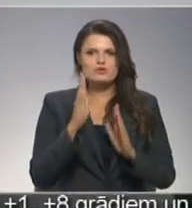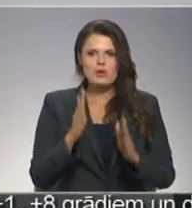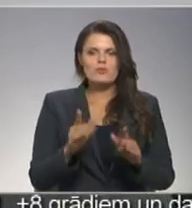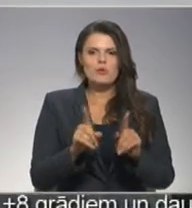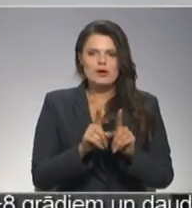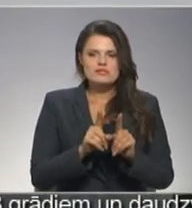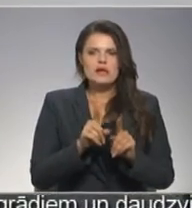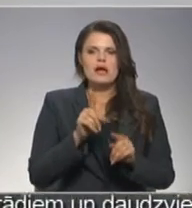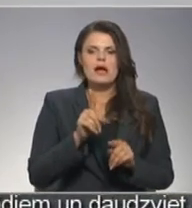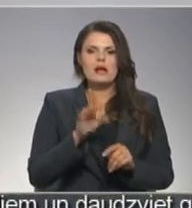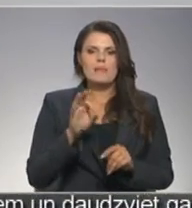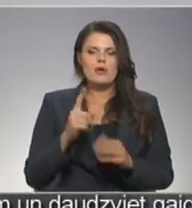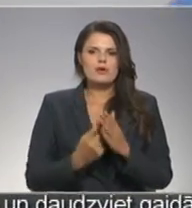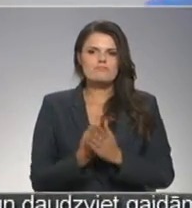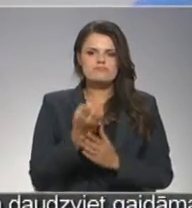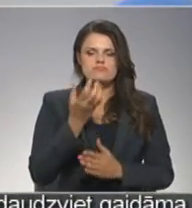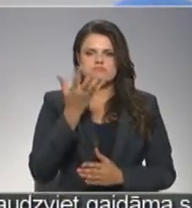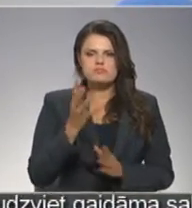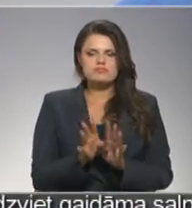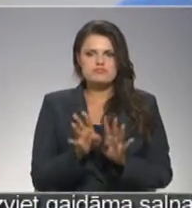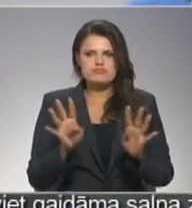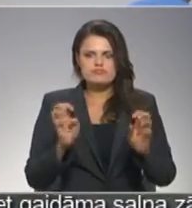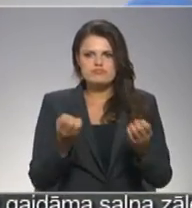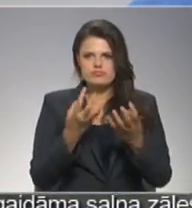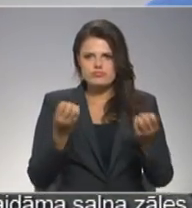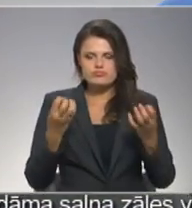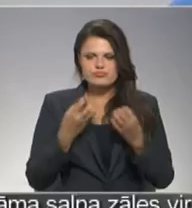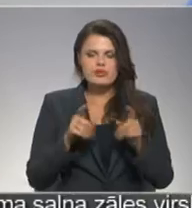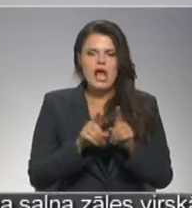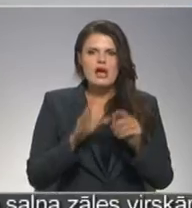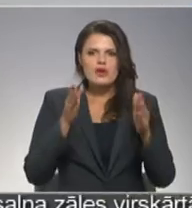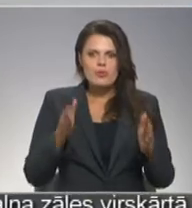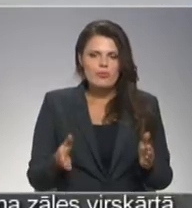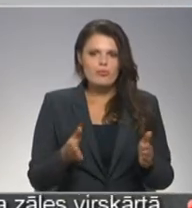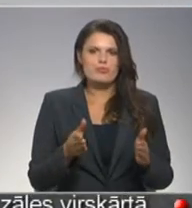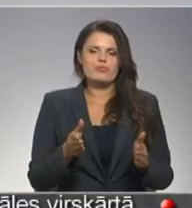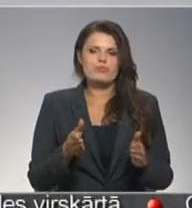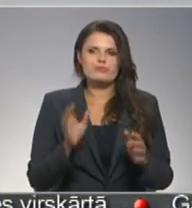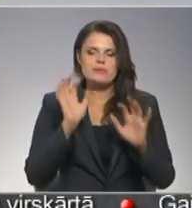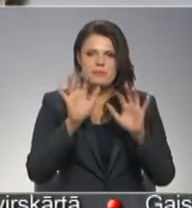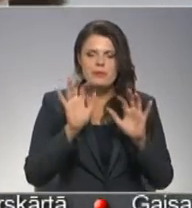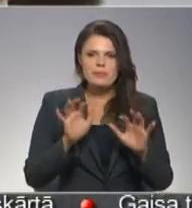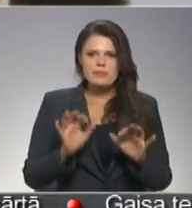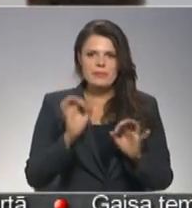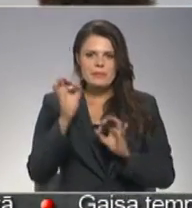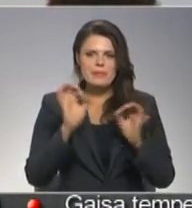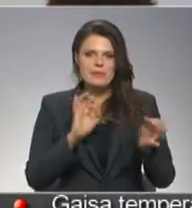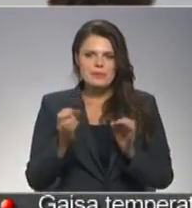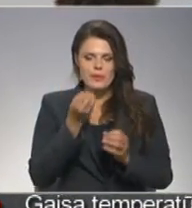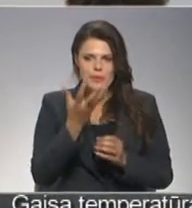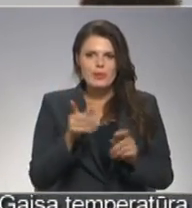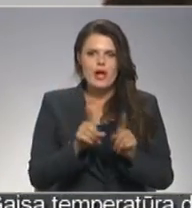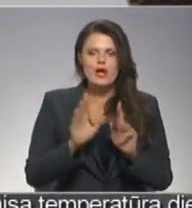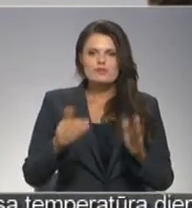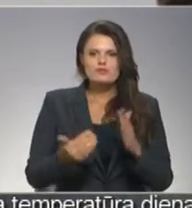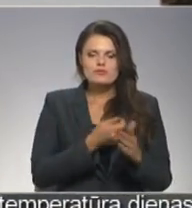arī pieno peonijas, ja, krūma peonijas tāds. Tālāk būs peonijas ar izteiksmīgiem plankumiem. Nu, un cerams,